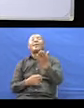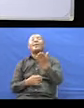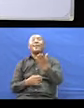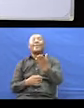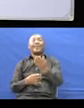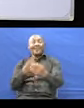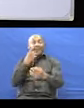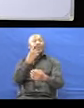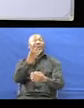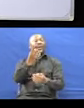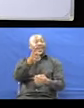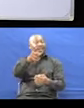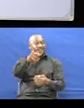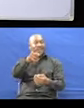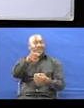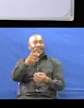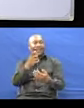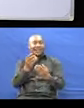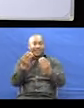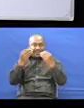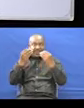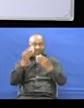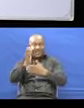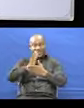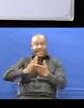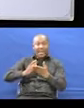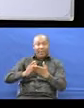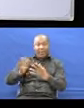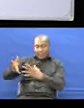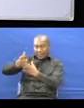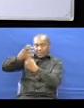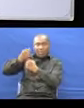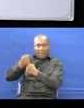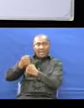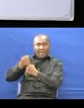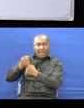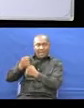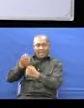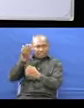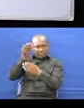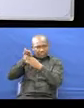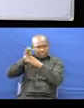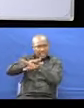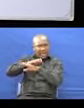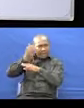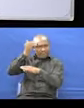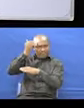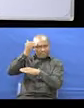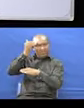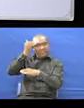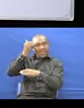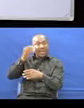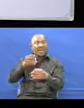Nimewasikia wote, lakini kuna nyingine. Tunasoma sehemu, sehemu ukipata ujuzi kutoka kwenye hesabu za sehemu,